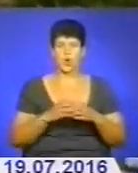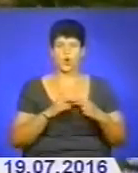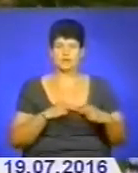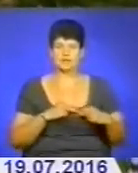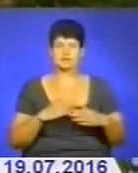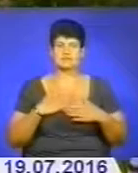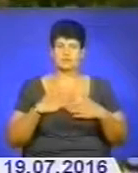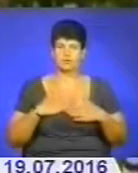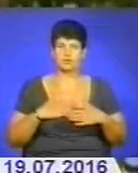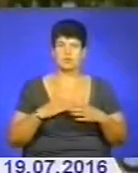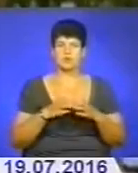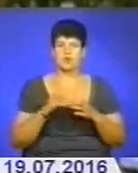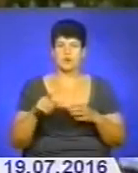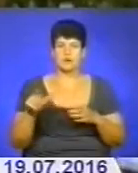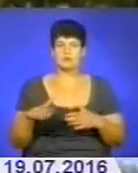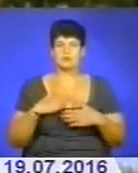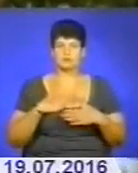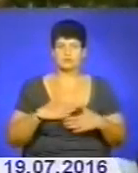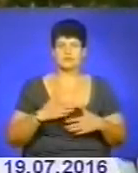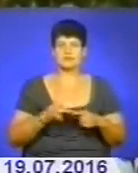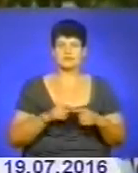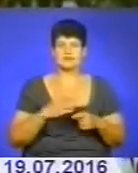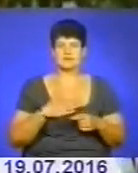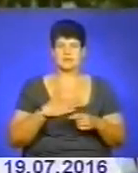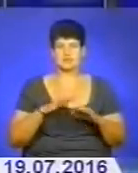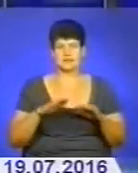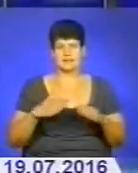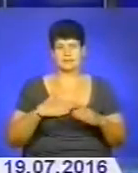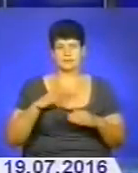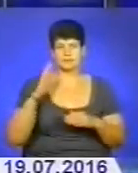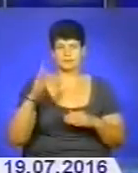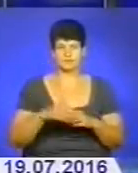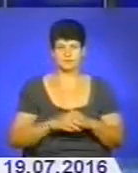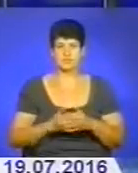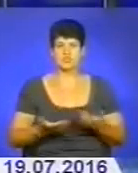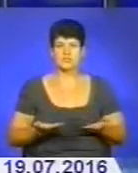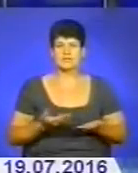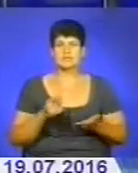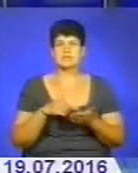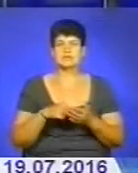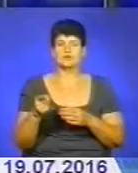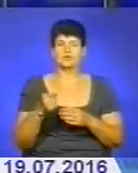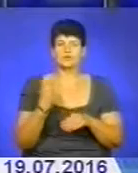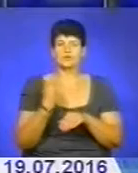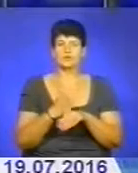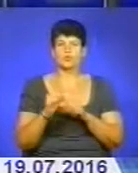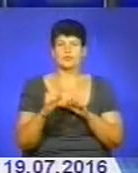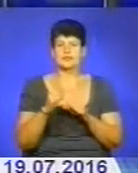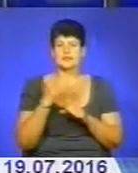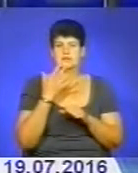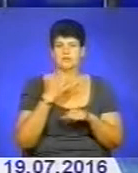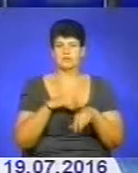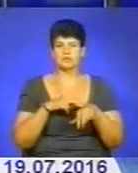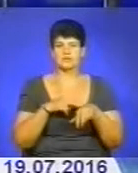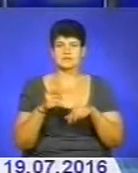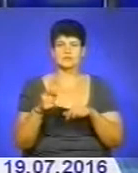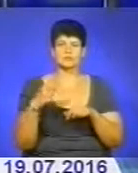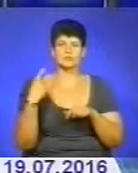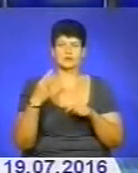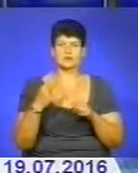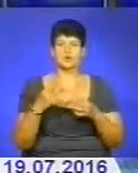громада задоволена, бо це для наших дітей, для нашого майбутнього. Житель міста Тернополя до головного управління Національної поліції в Тернопільській